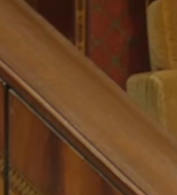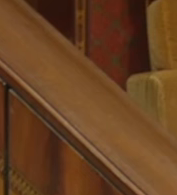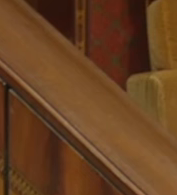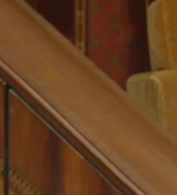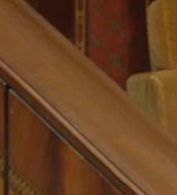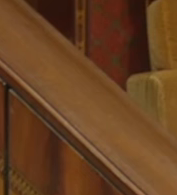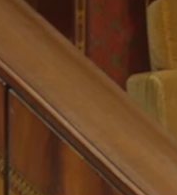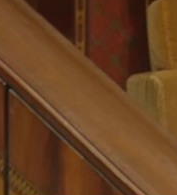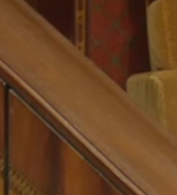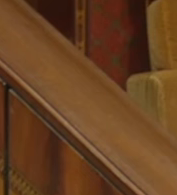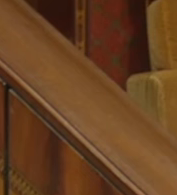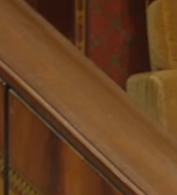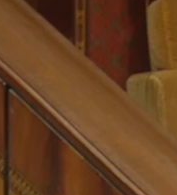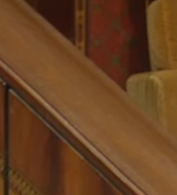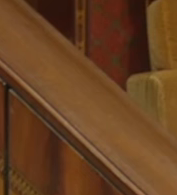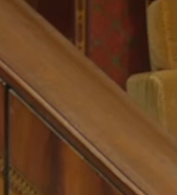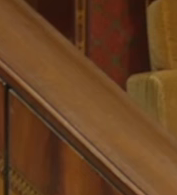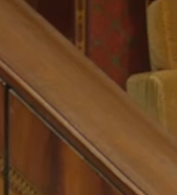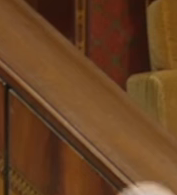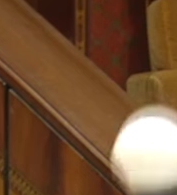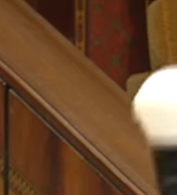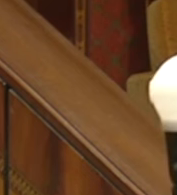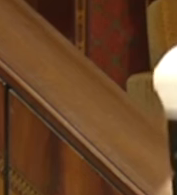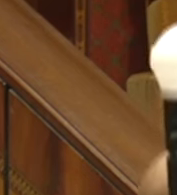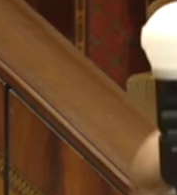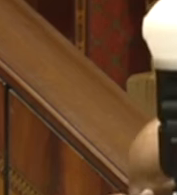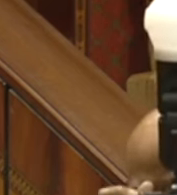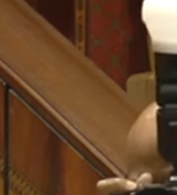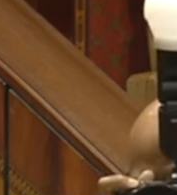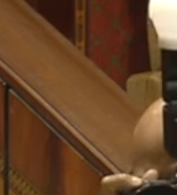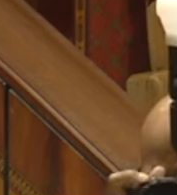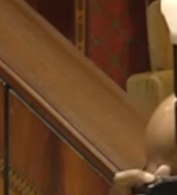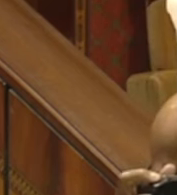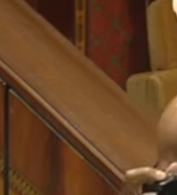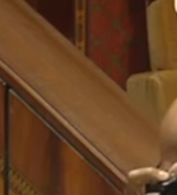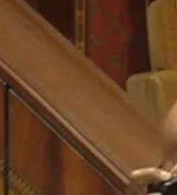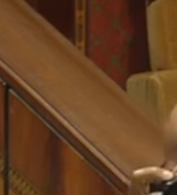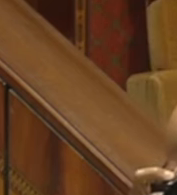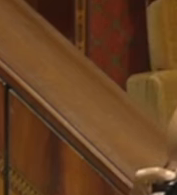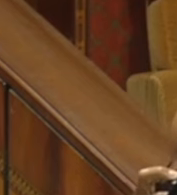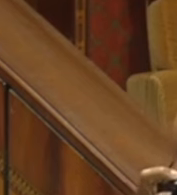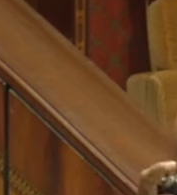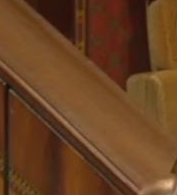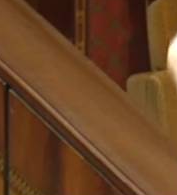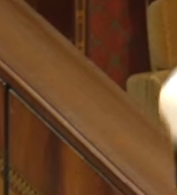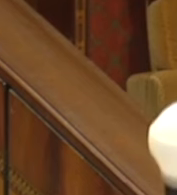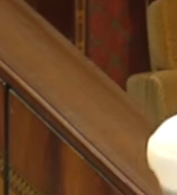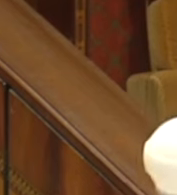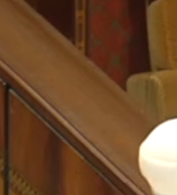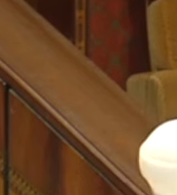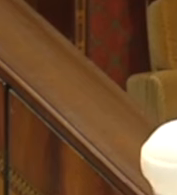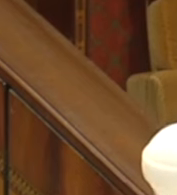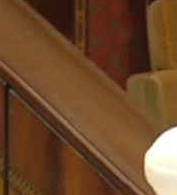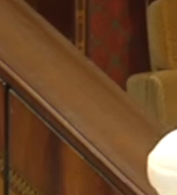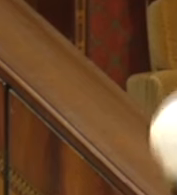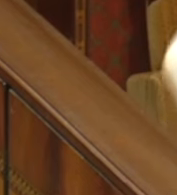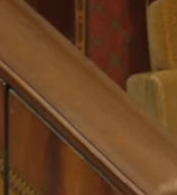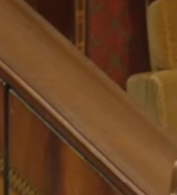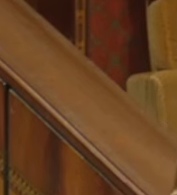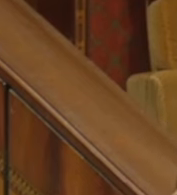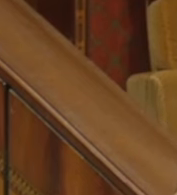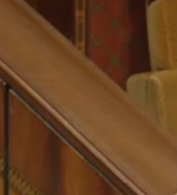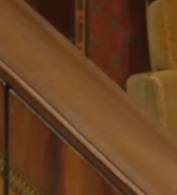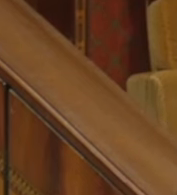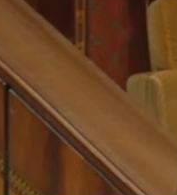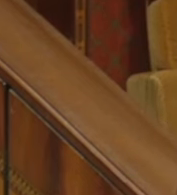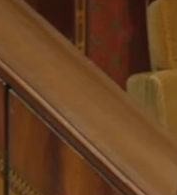الولاية ينبغي التراجع عنها ورجوع إلى جادة الصواب، لأنه السيد رئيس رئيس الفريق يعمل على